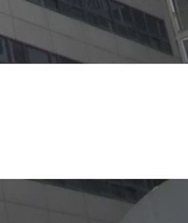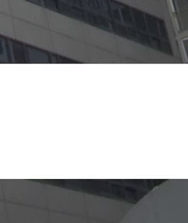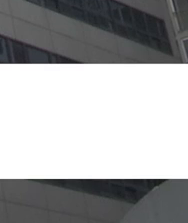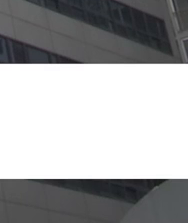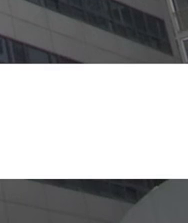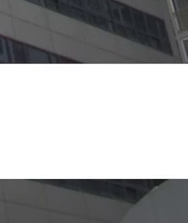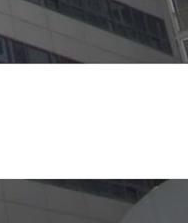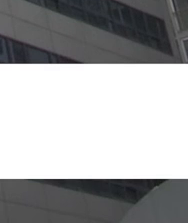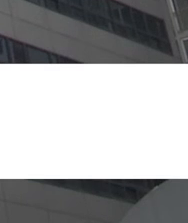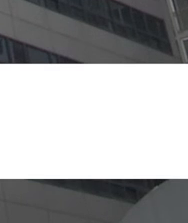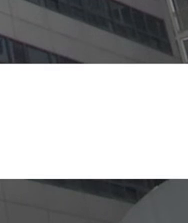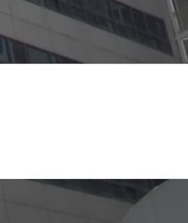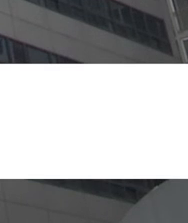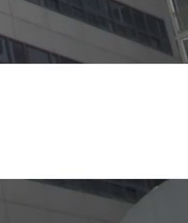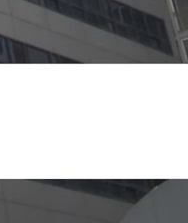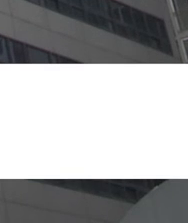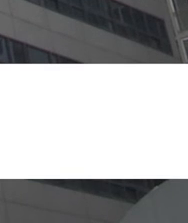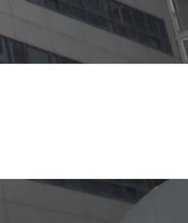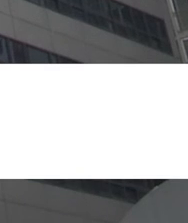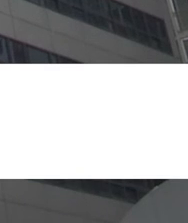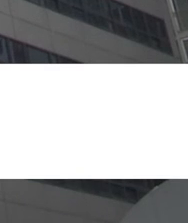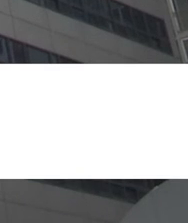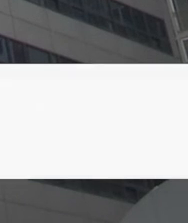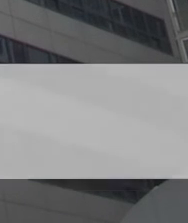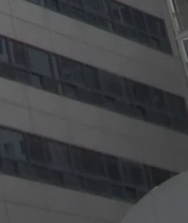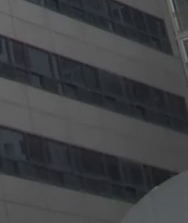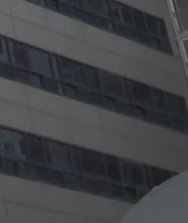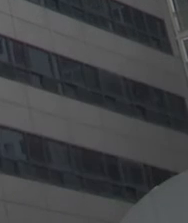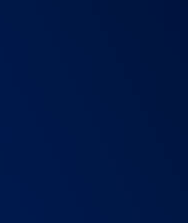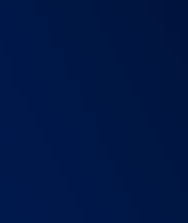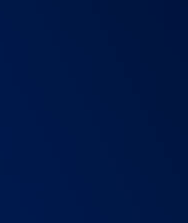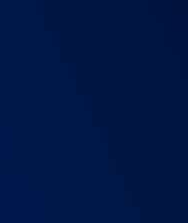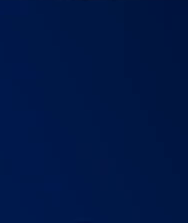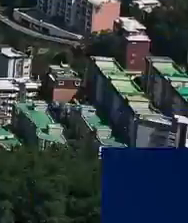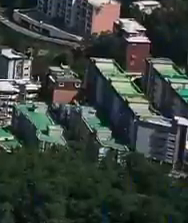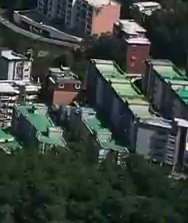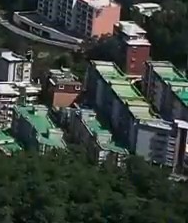한국지방자치경쟁력지수에서 서울 1위, 전국 4위를 달성했습니다.